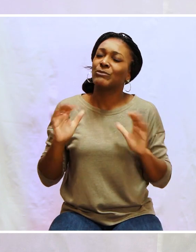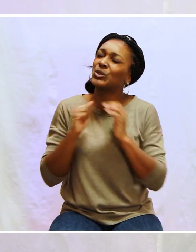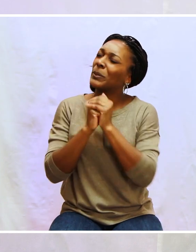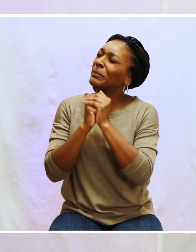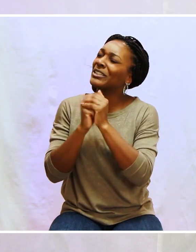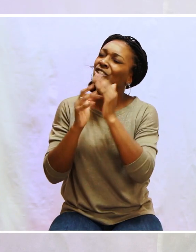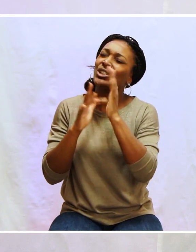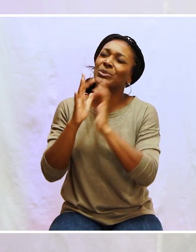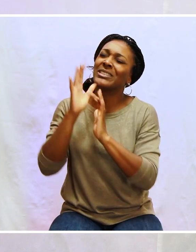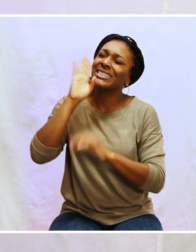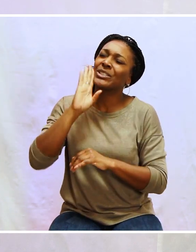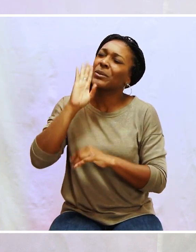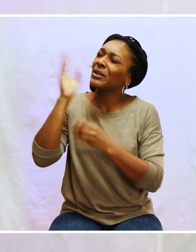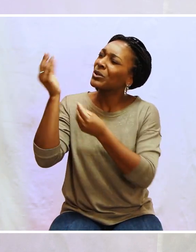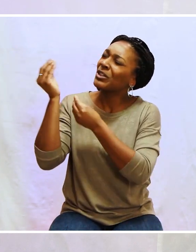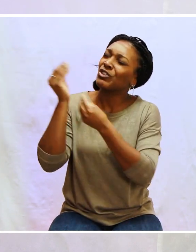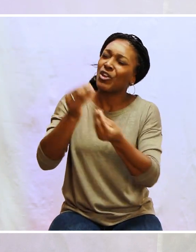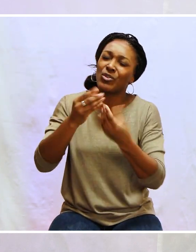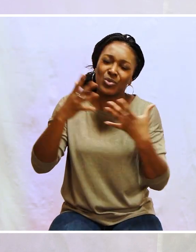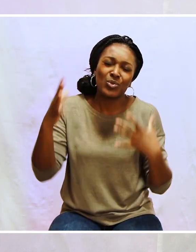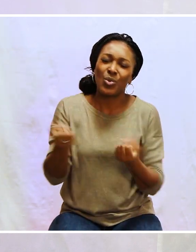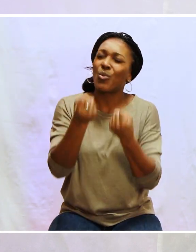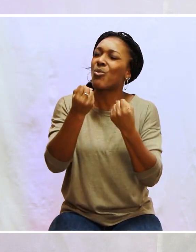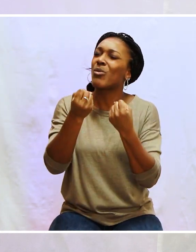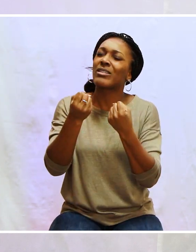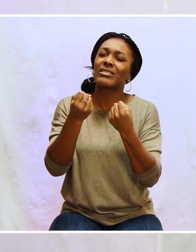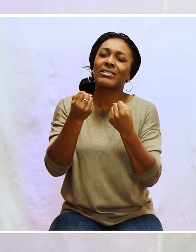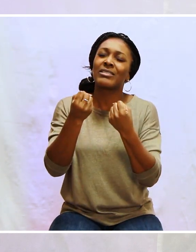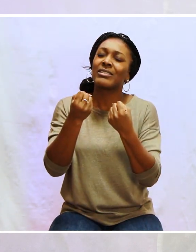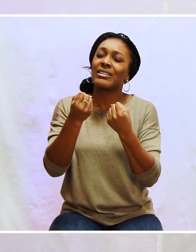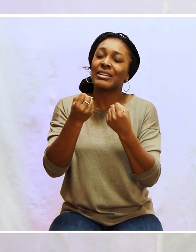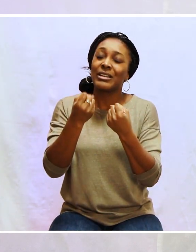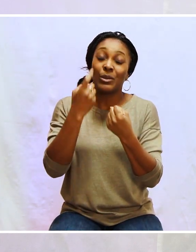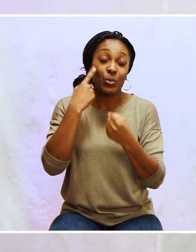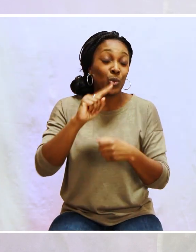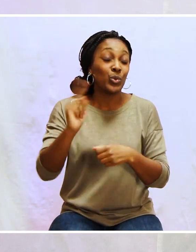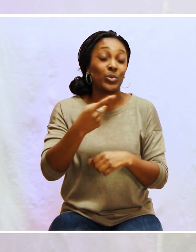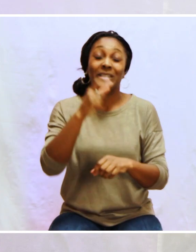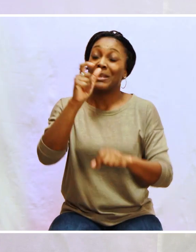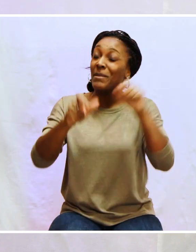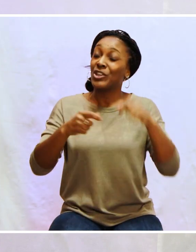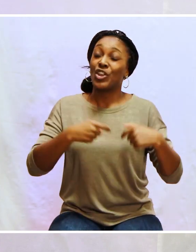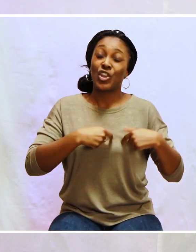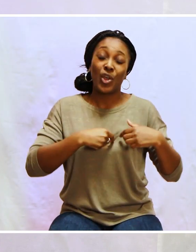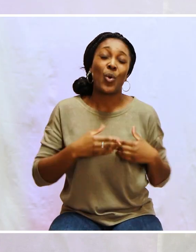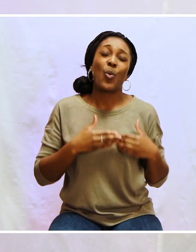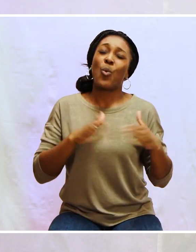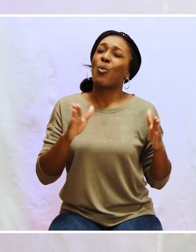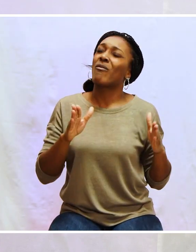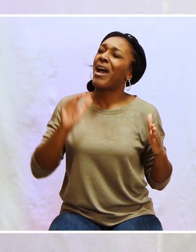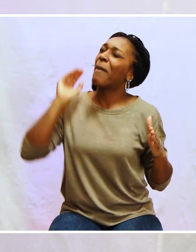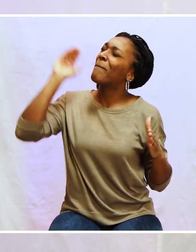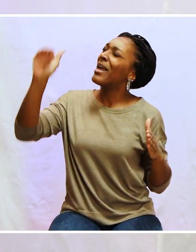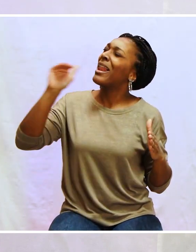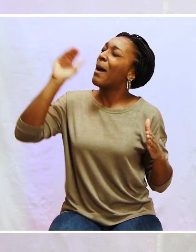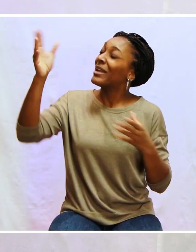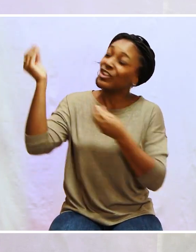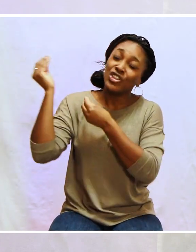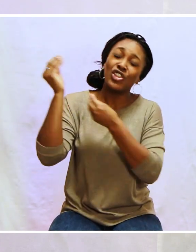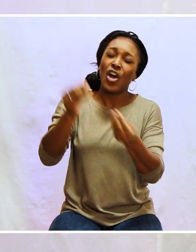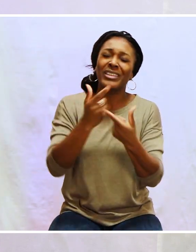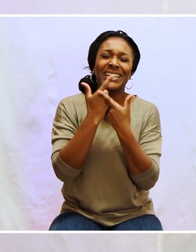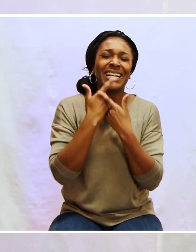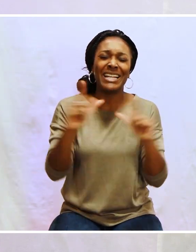que tu viennes maintenant à leur secours et que ceux qui sont en train d'ouvrir leur cœur vers toi et qui te demandent ton secours, Seigneur, maintenant soient